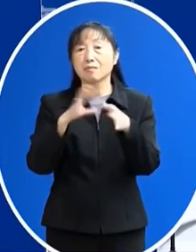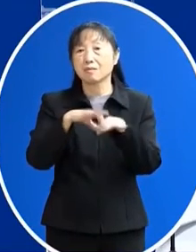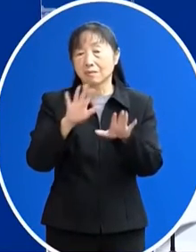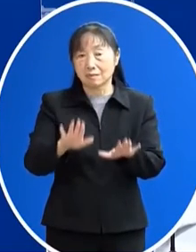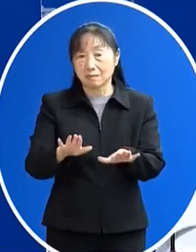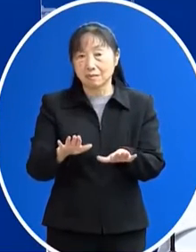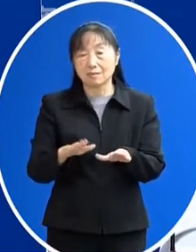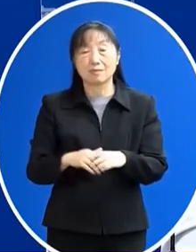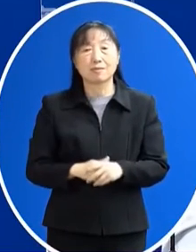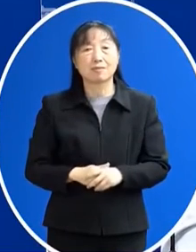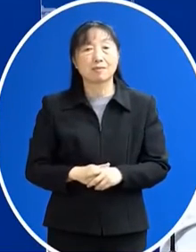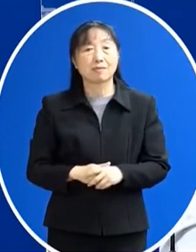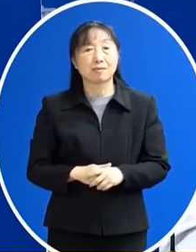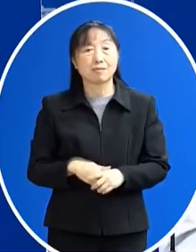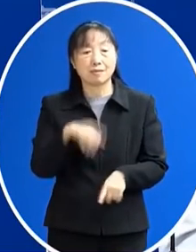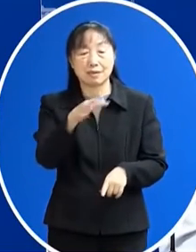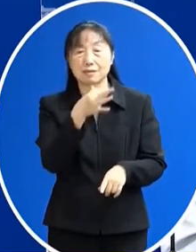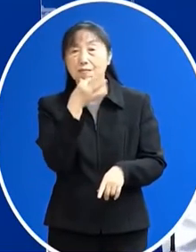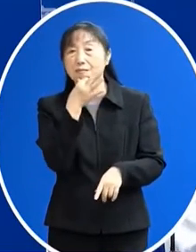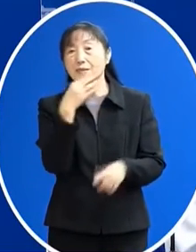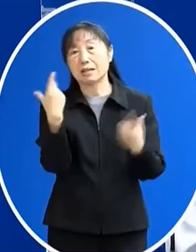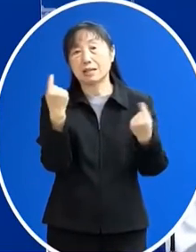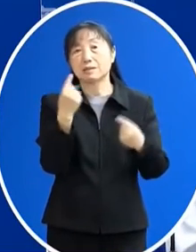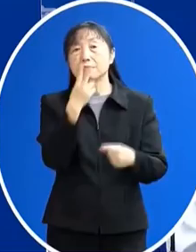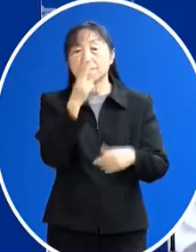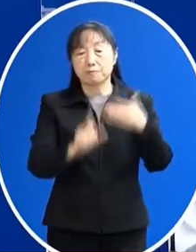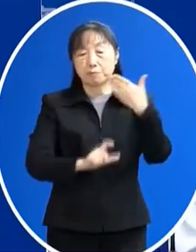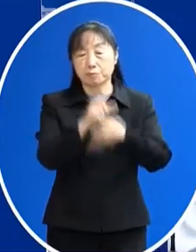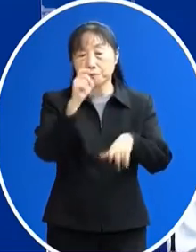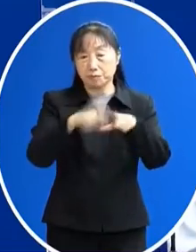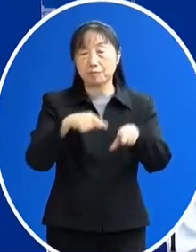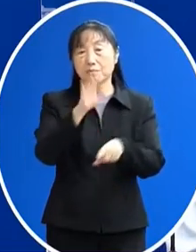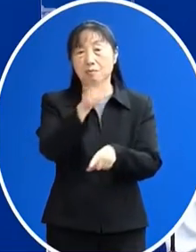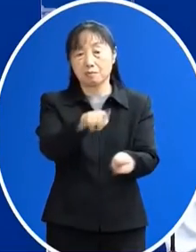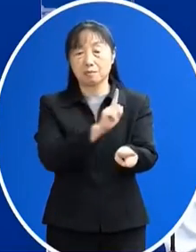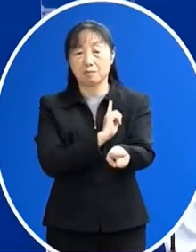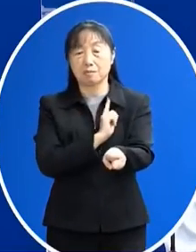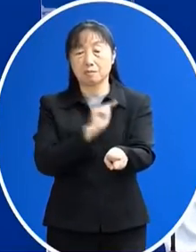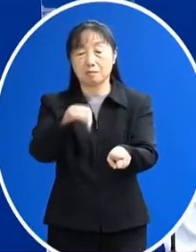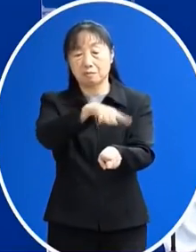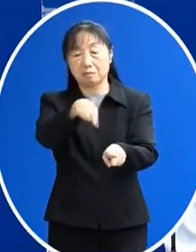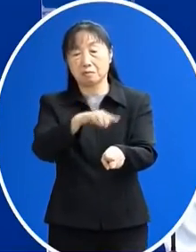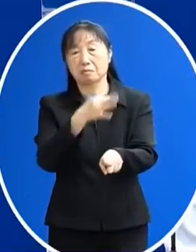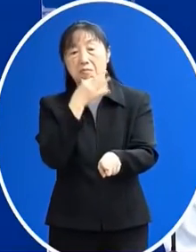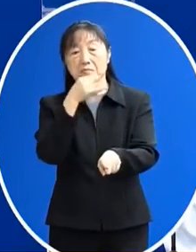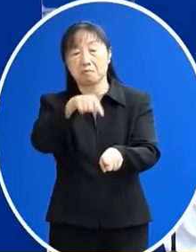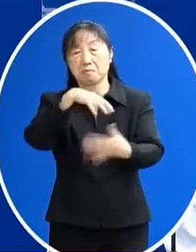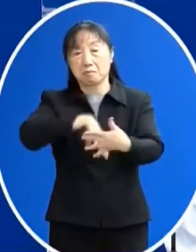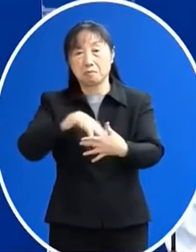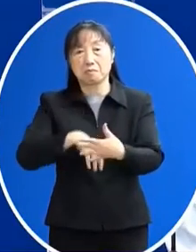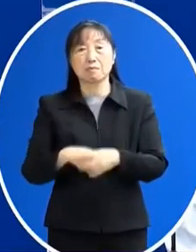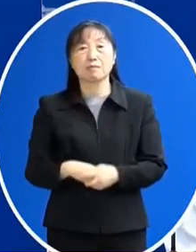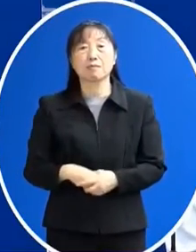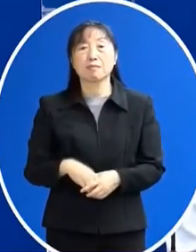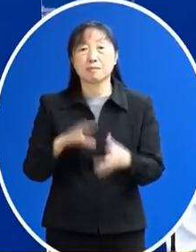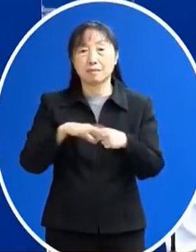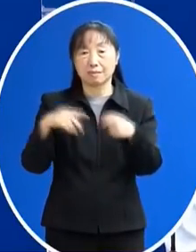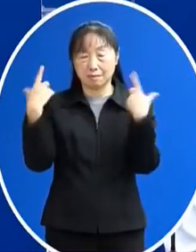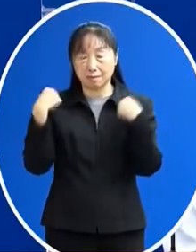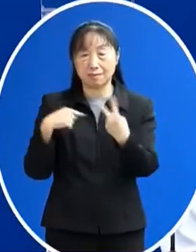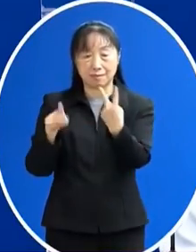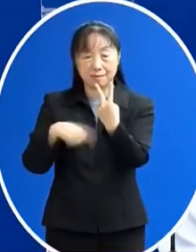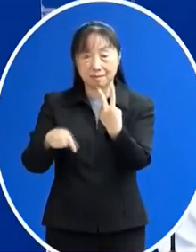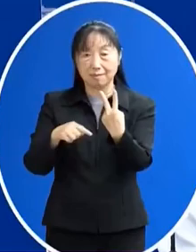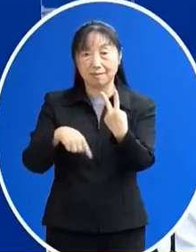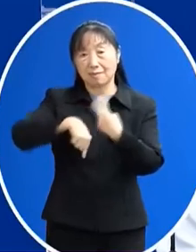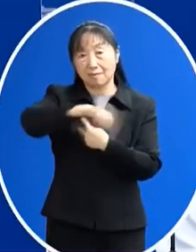这个还风险最高的还是在雅旭公司本身。那也可以想说我们两位到西堤用餐